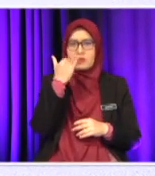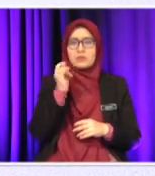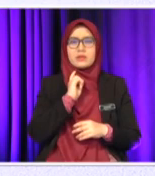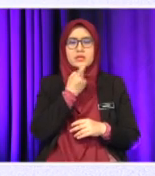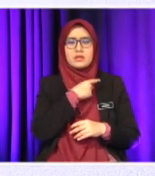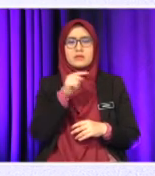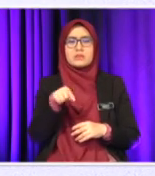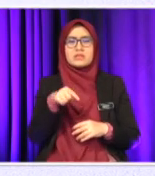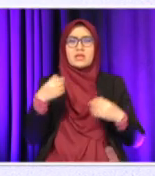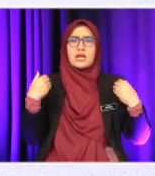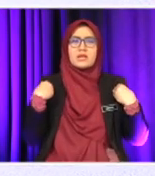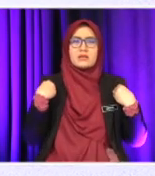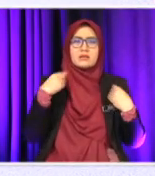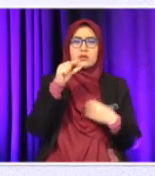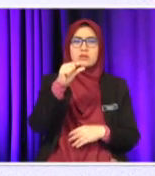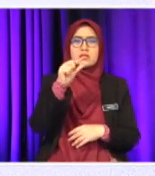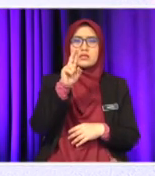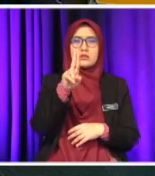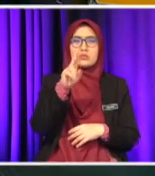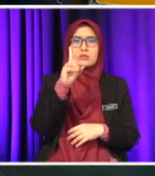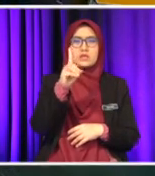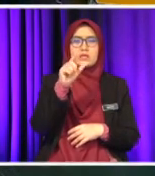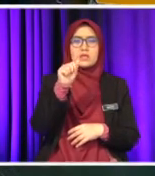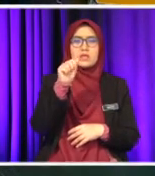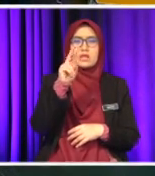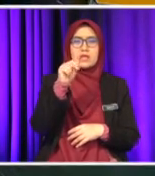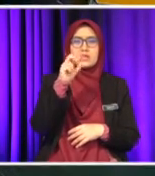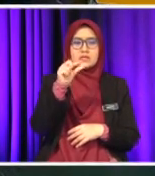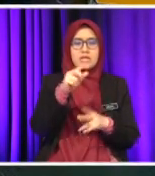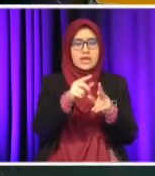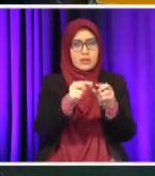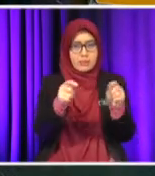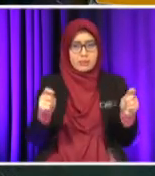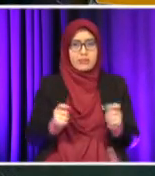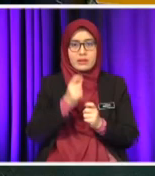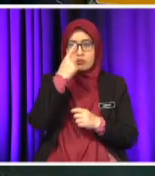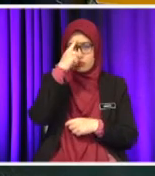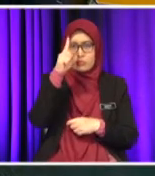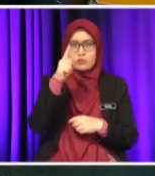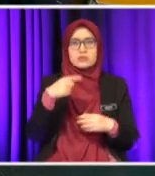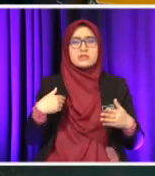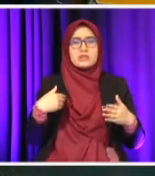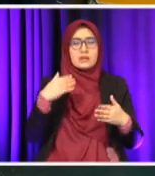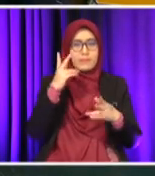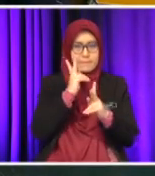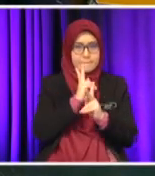gudang untuk menyimpan sebelum produk itu sampai kepada pengguna